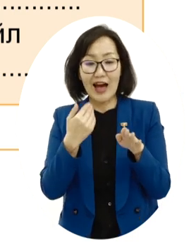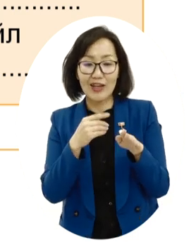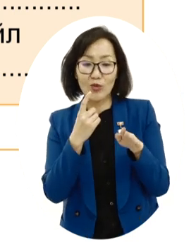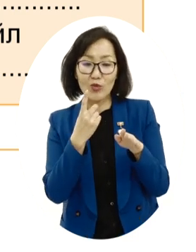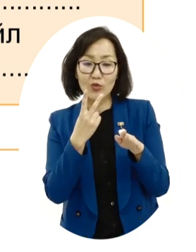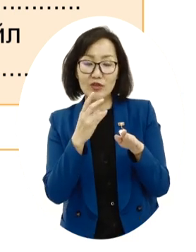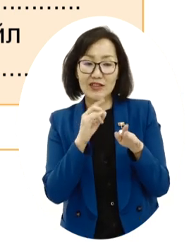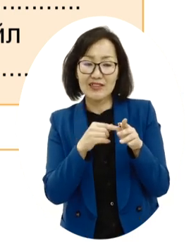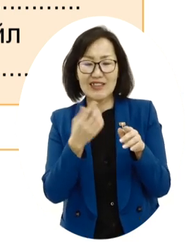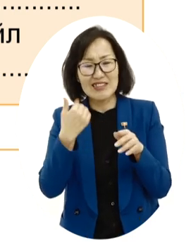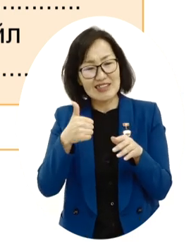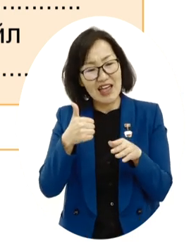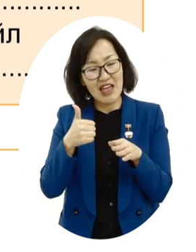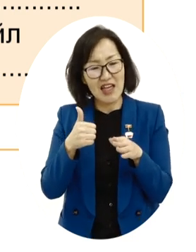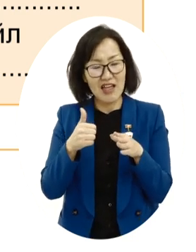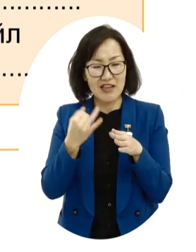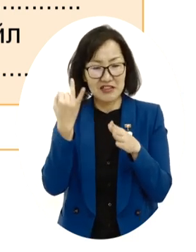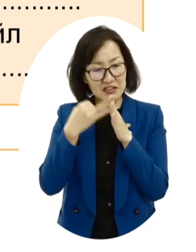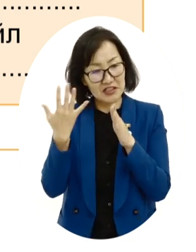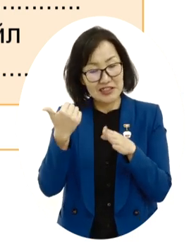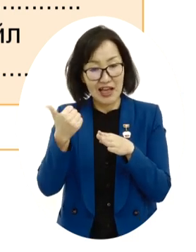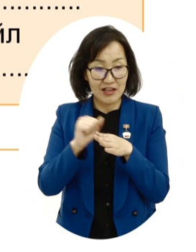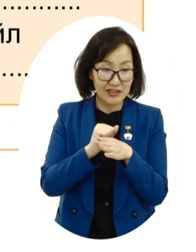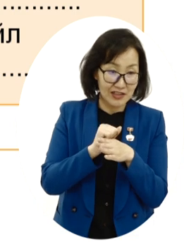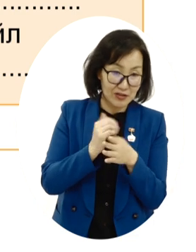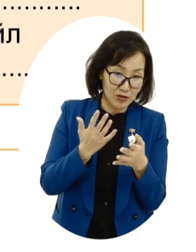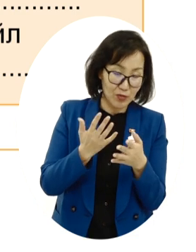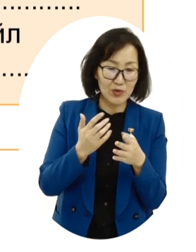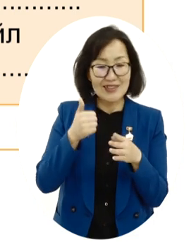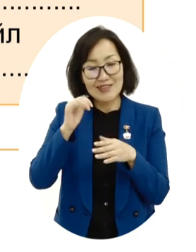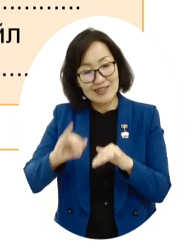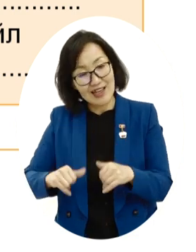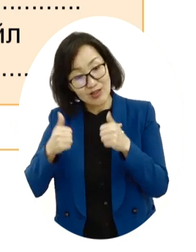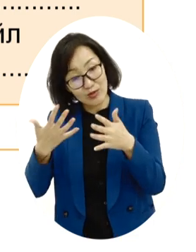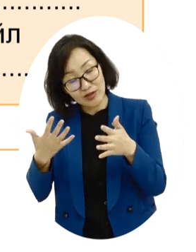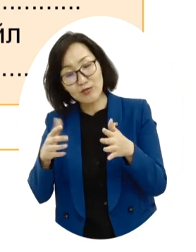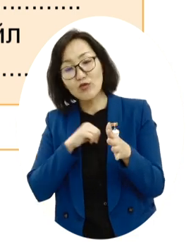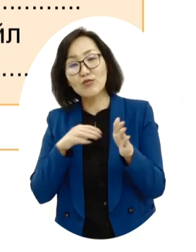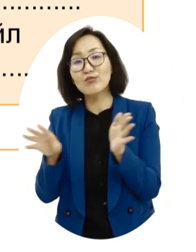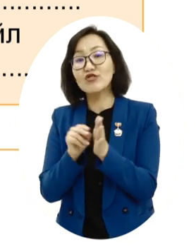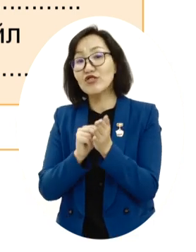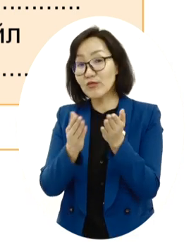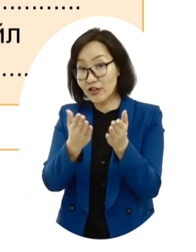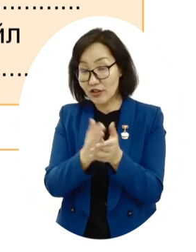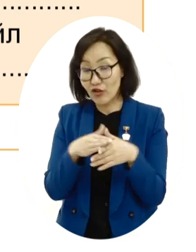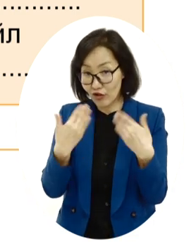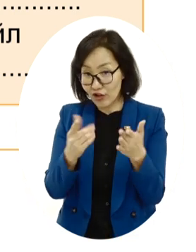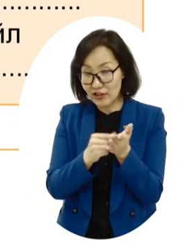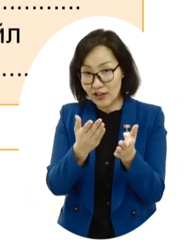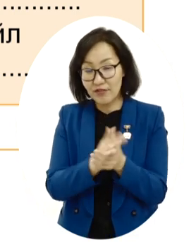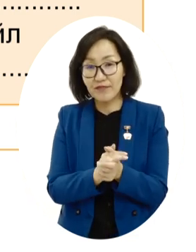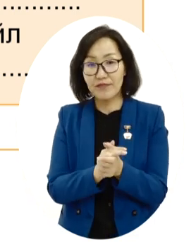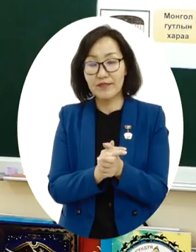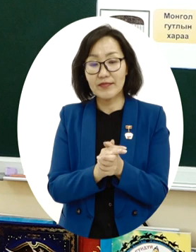арын хүснэгтэнд тухайн илтгэлийн сайн болсон тал буюу сайжруулах зүйлсийг бүгд бичиж тэмдэглэж өгнө.